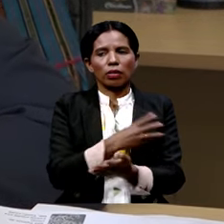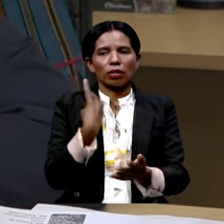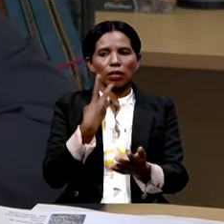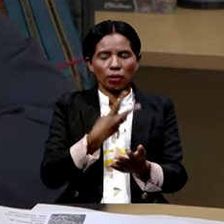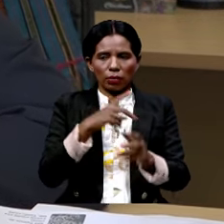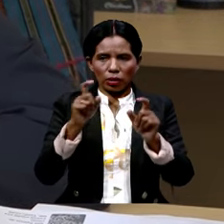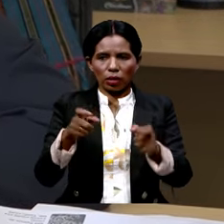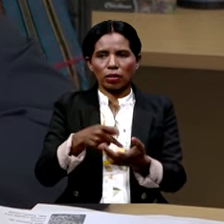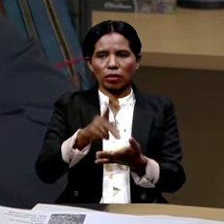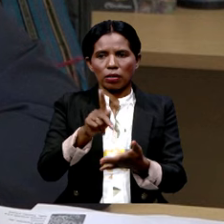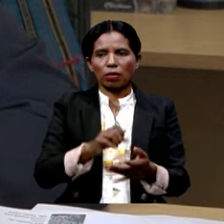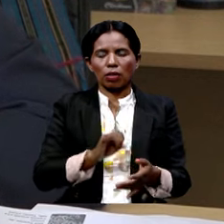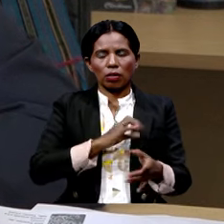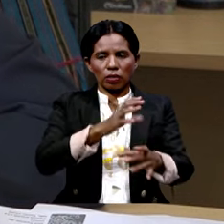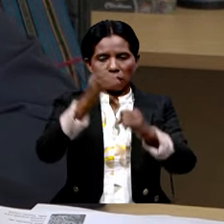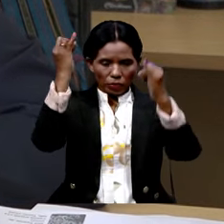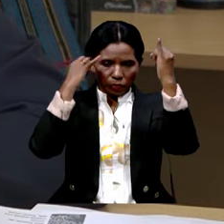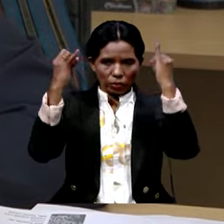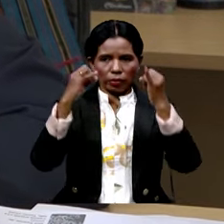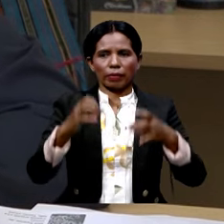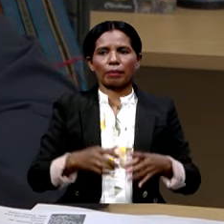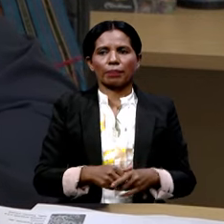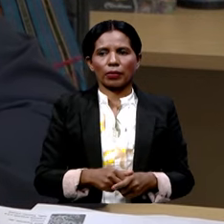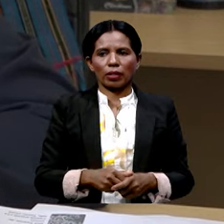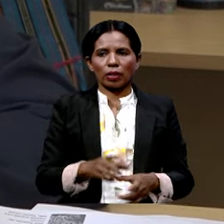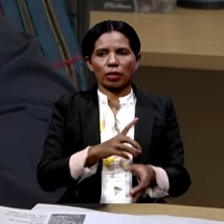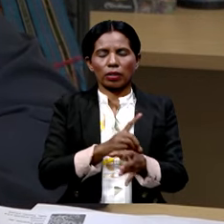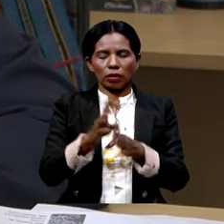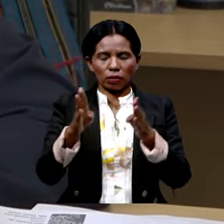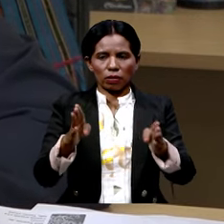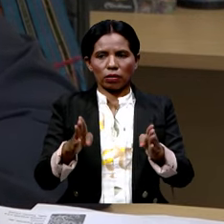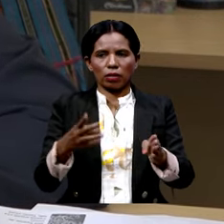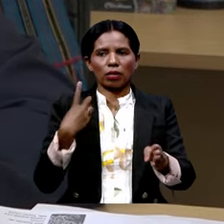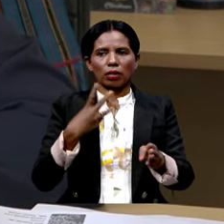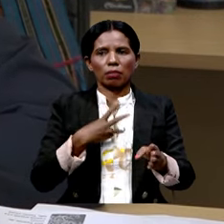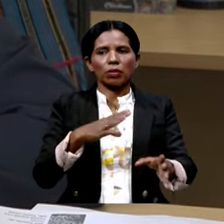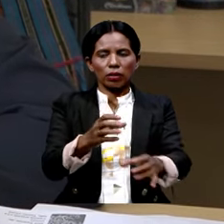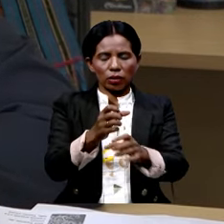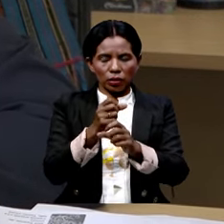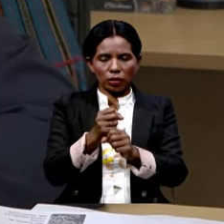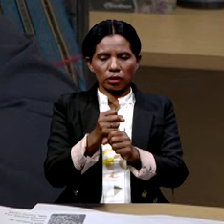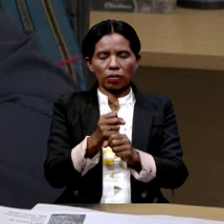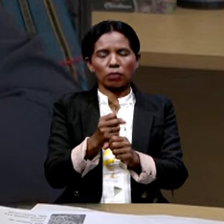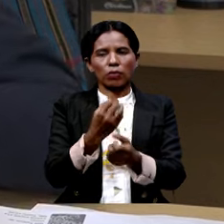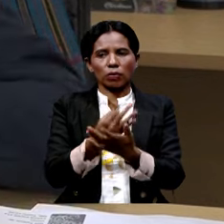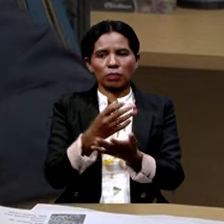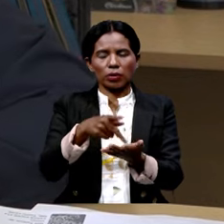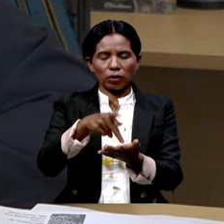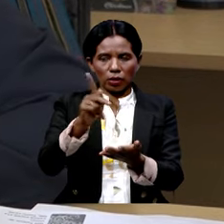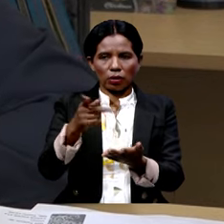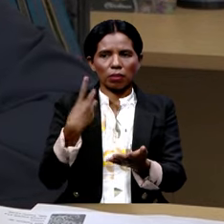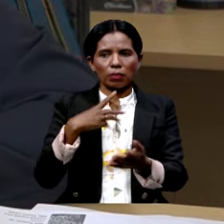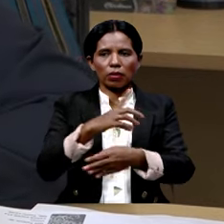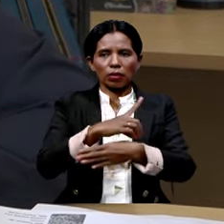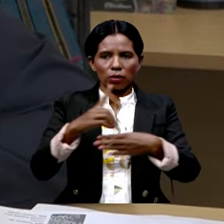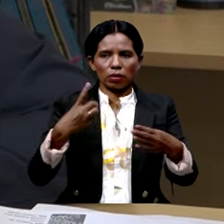tagihan. Aku kau tidak semua informasi awam. Kami sini. Pada itu kapan kami terima ini tagihan? Hau dia sini. Ini mina tagihan ni mai yang ni dirasau